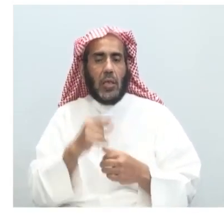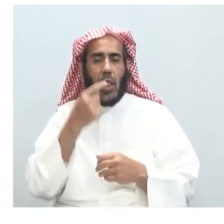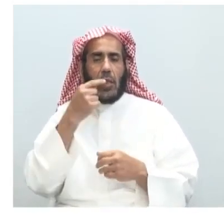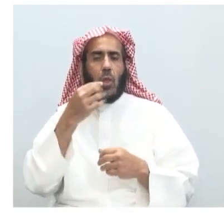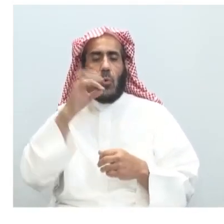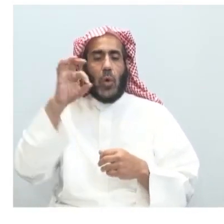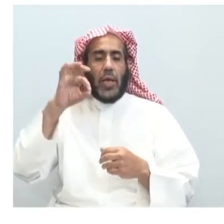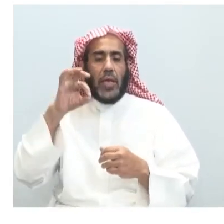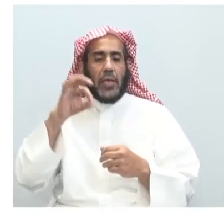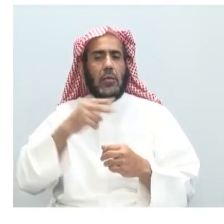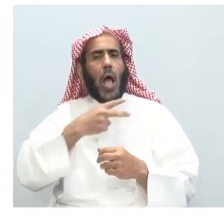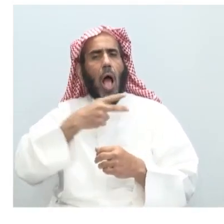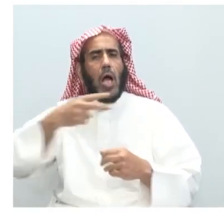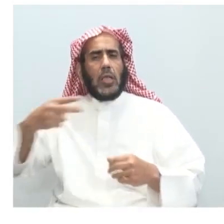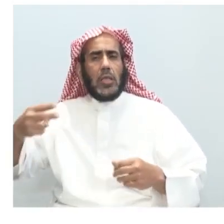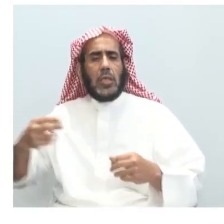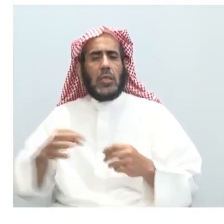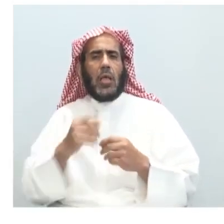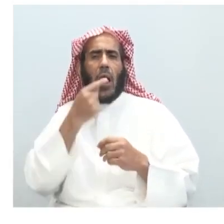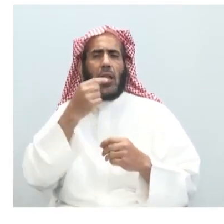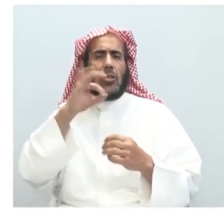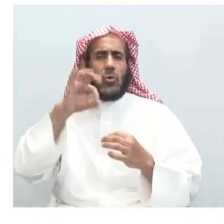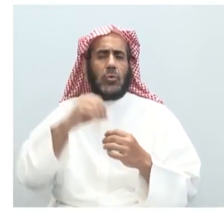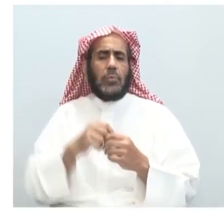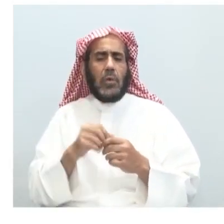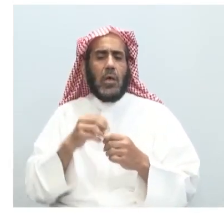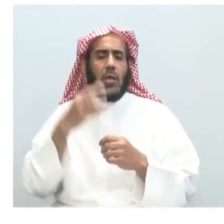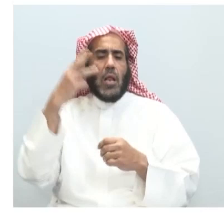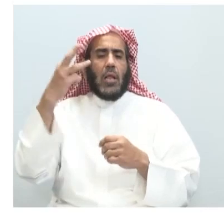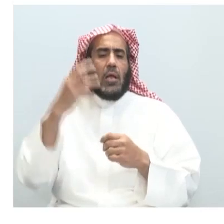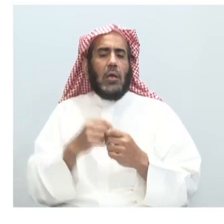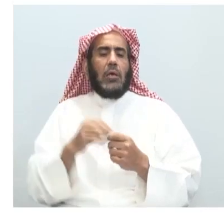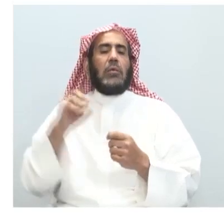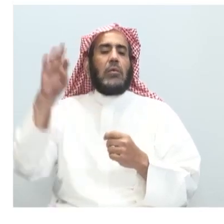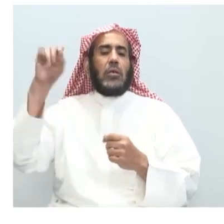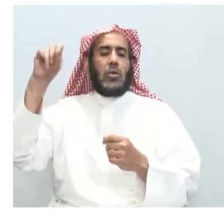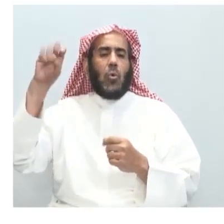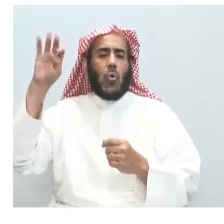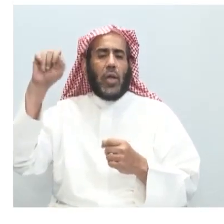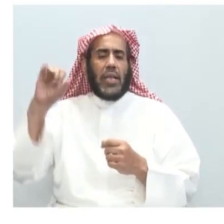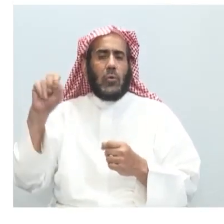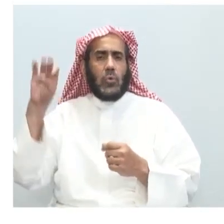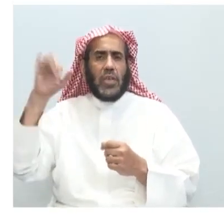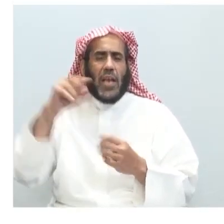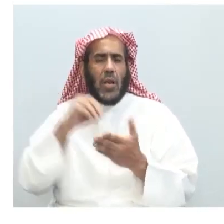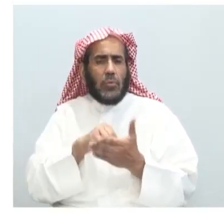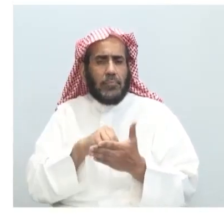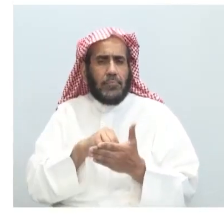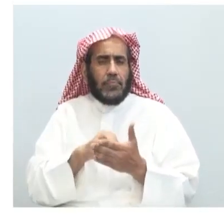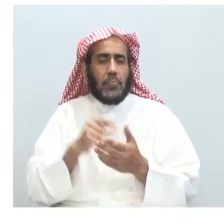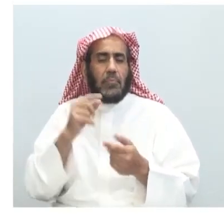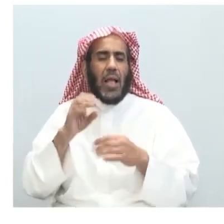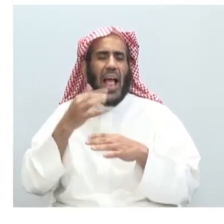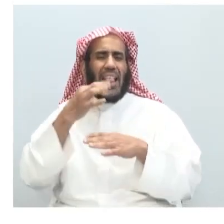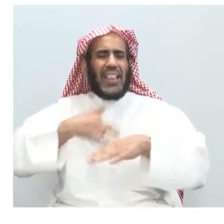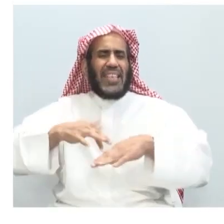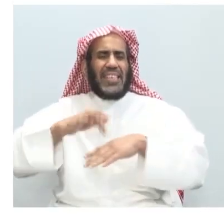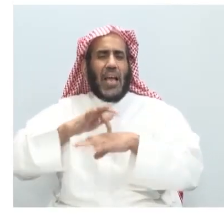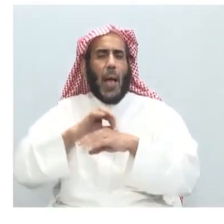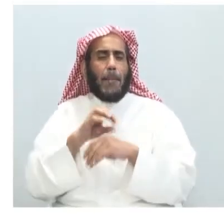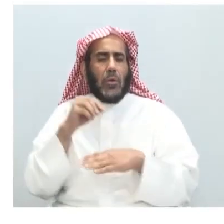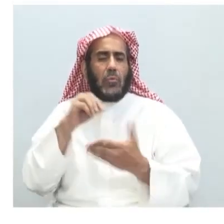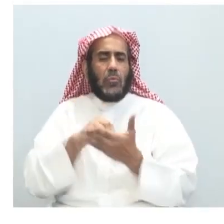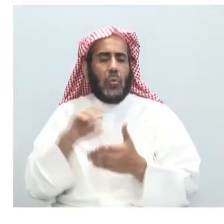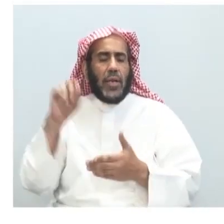سكريات عديده التسكر هي ثلاثه الجليكوجين اين سيوجد النشاء ايضا اين